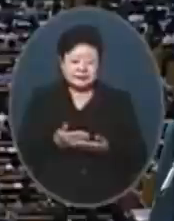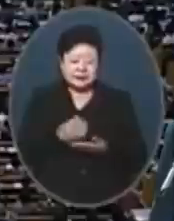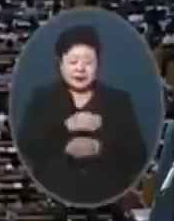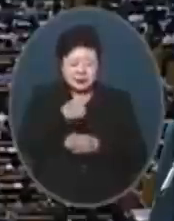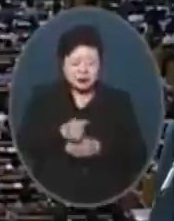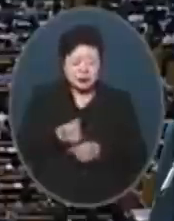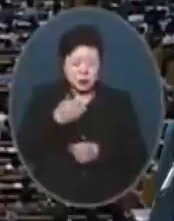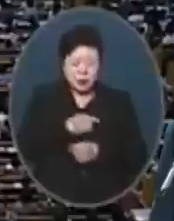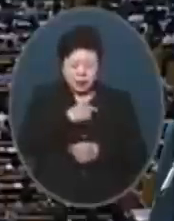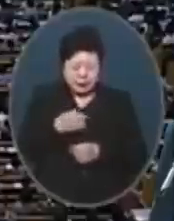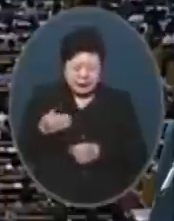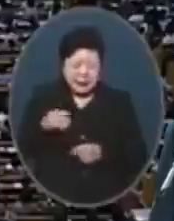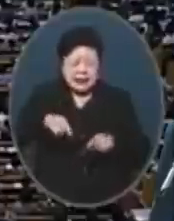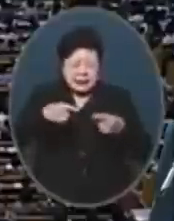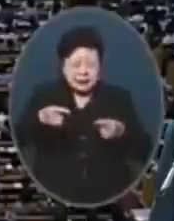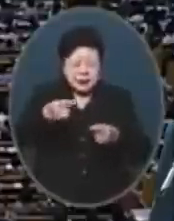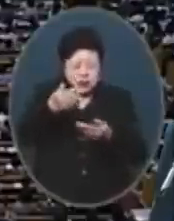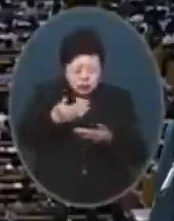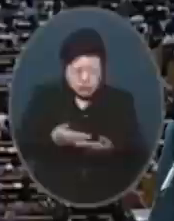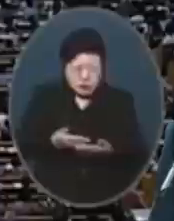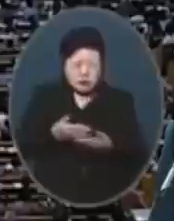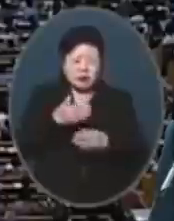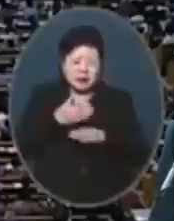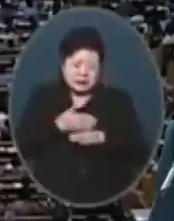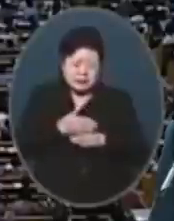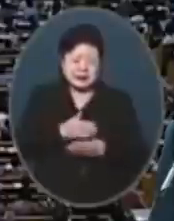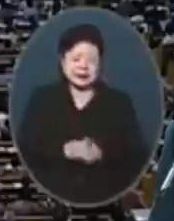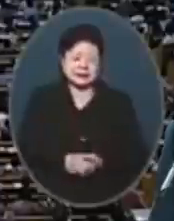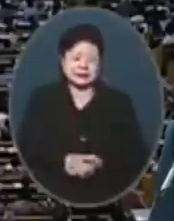그리스도의 몸과 피에 참여할 수 있게 해주신 것을 감사합니다.